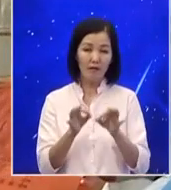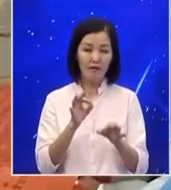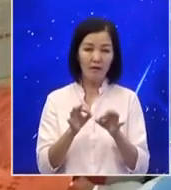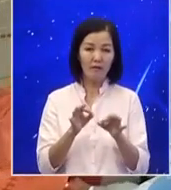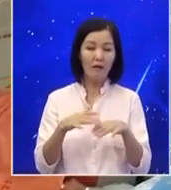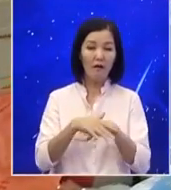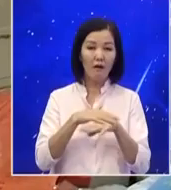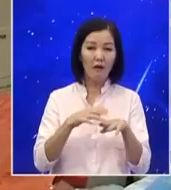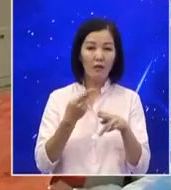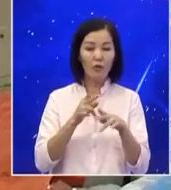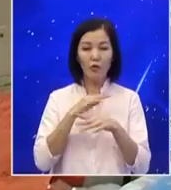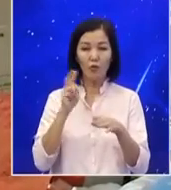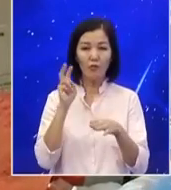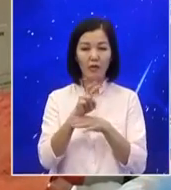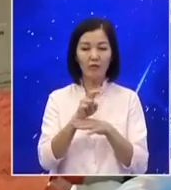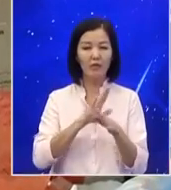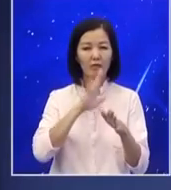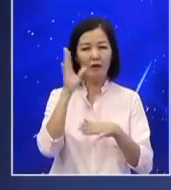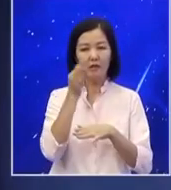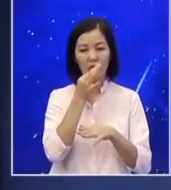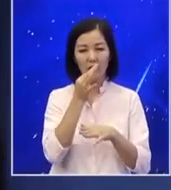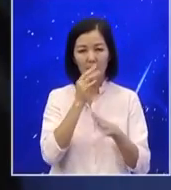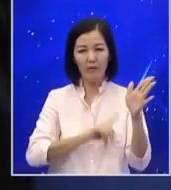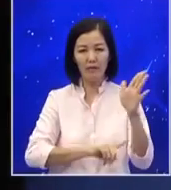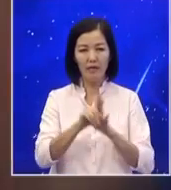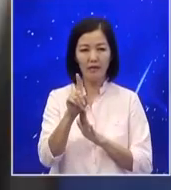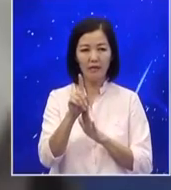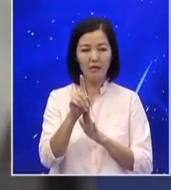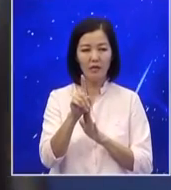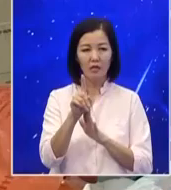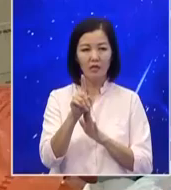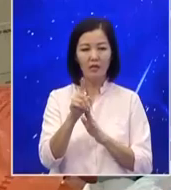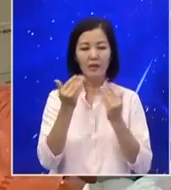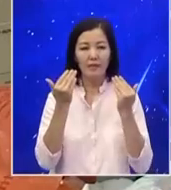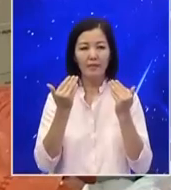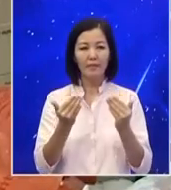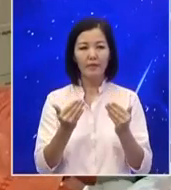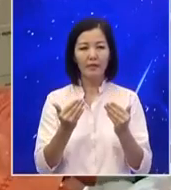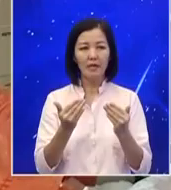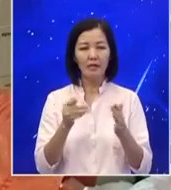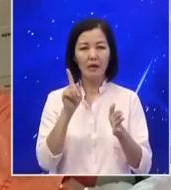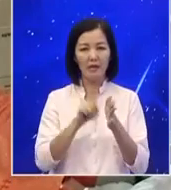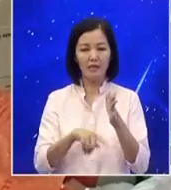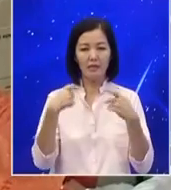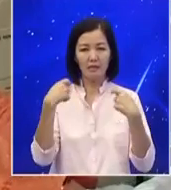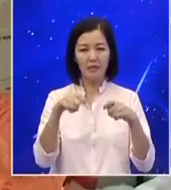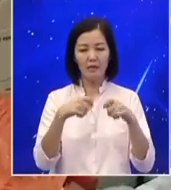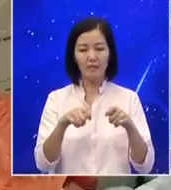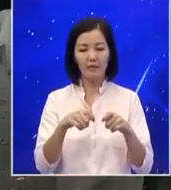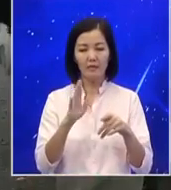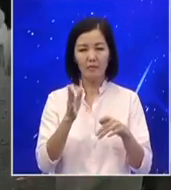елдер келіп жатып, тағатпай ертеден. Негізі 150 қойып берген, енді біз арзанда сатамыз